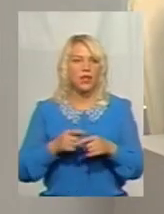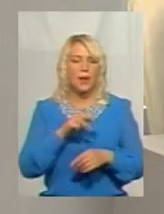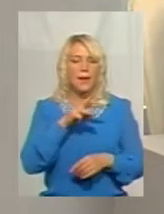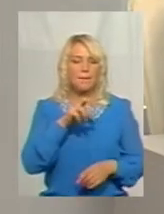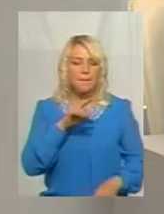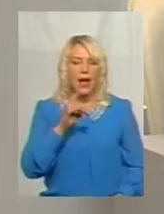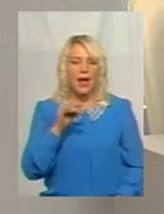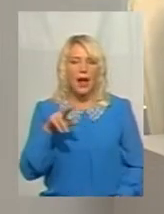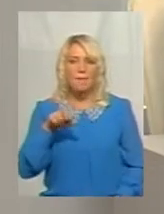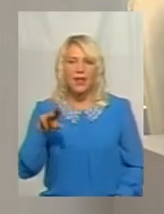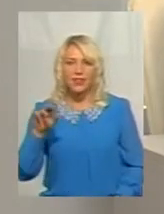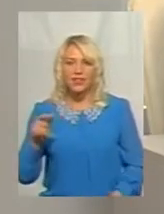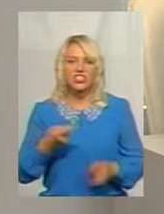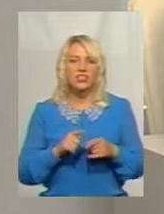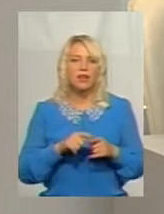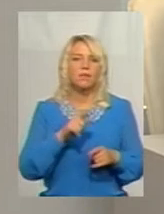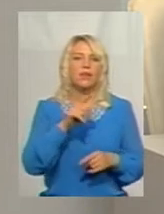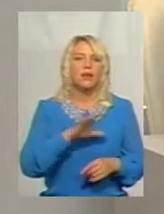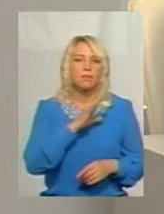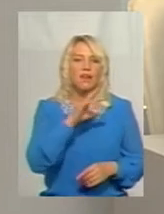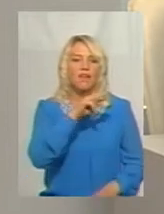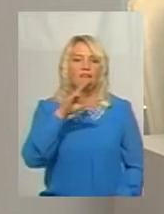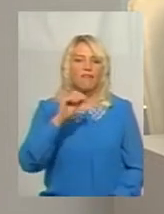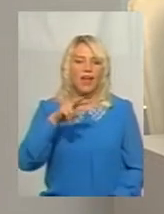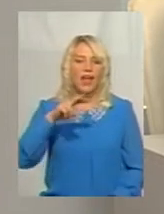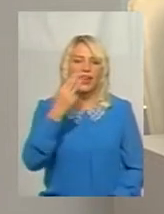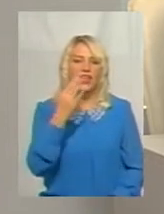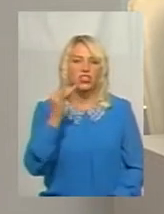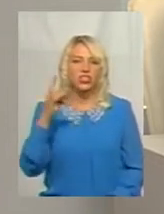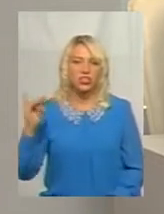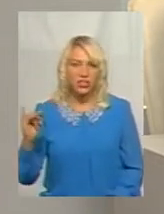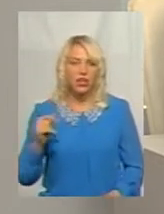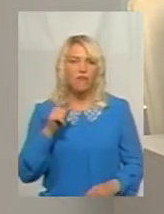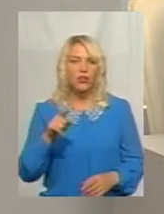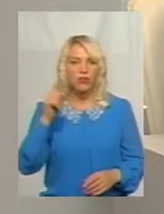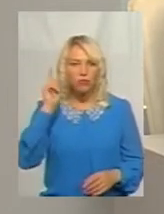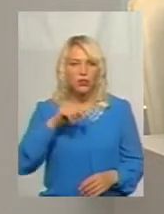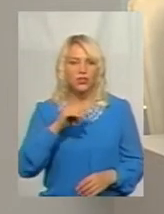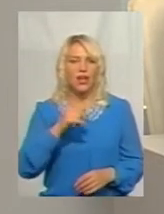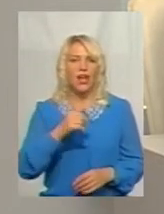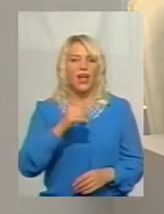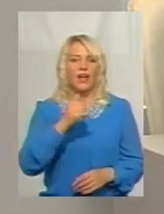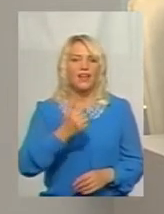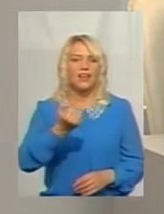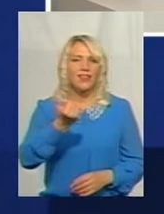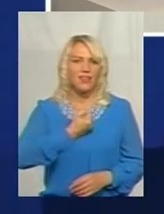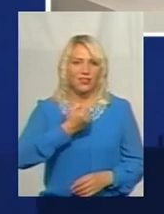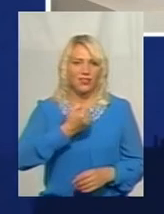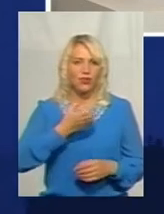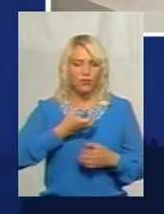які освоюють нові методики, тобто вміють там інтубувати пацієнта, там